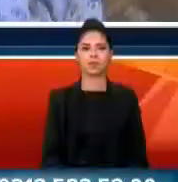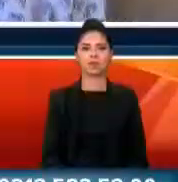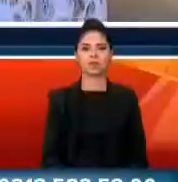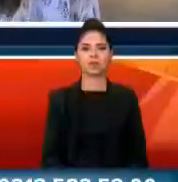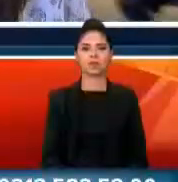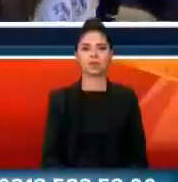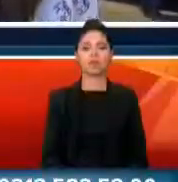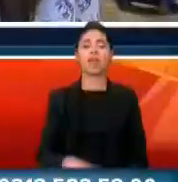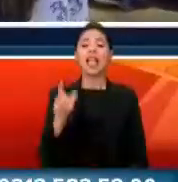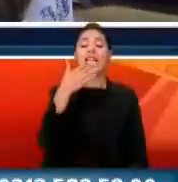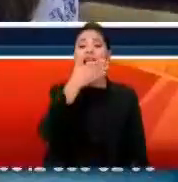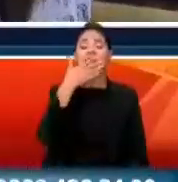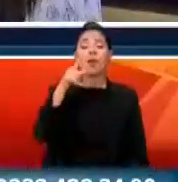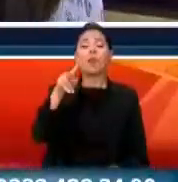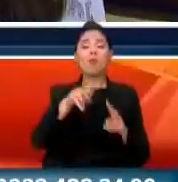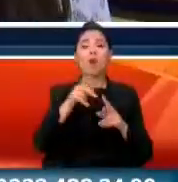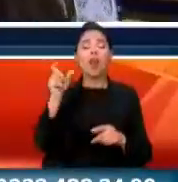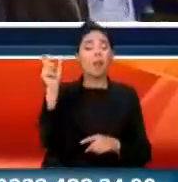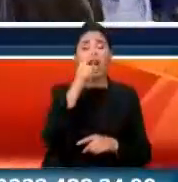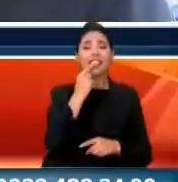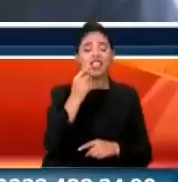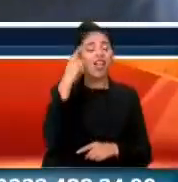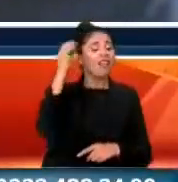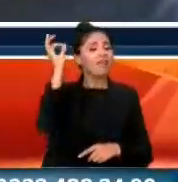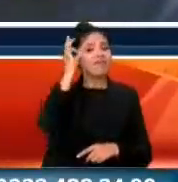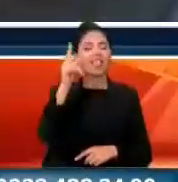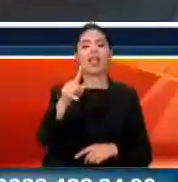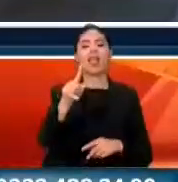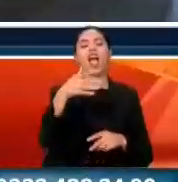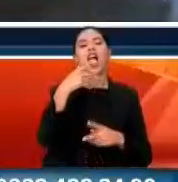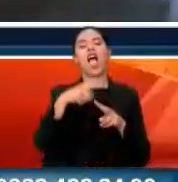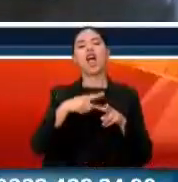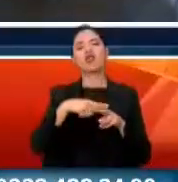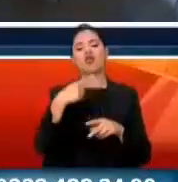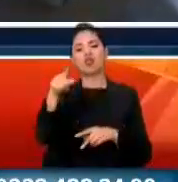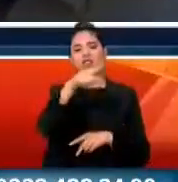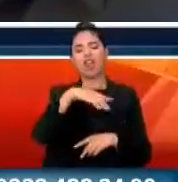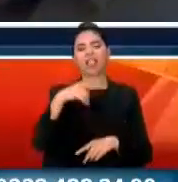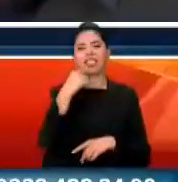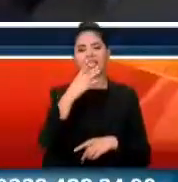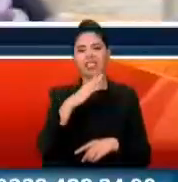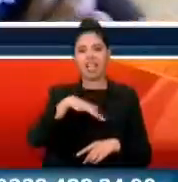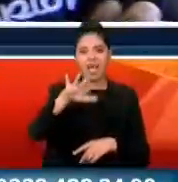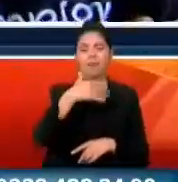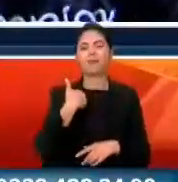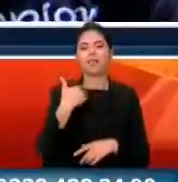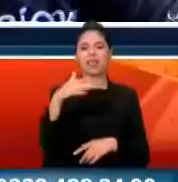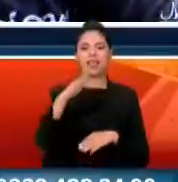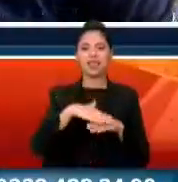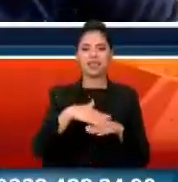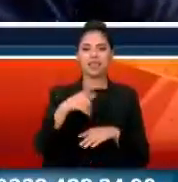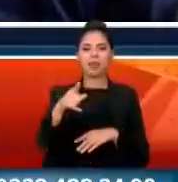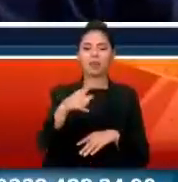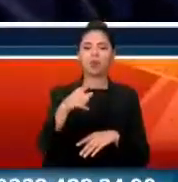Muharrem ayı deyince aklınıza ne geliyor? Aşure geliyor tabii ki. Sever misin? Severiz, yaparız, orucunu da tutarız. İmam Hüseyin'in